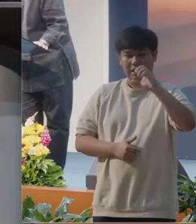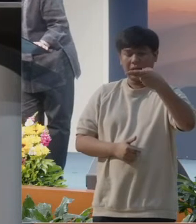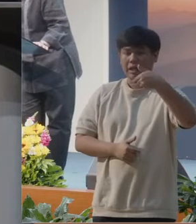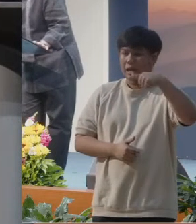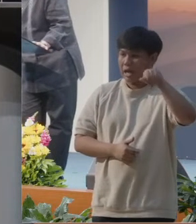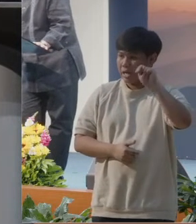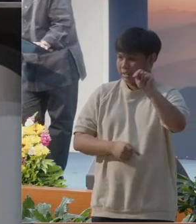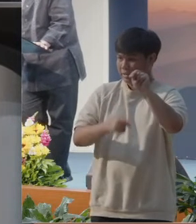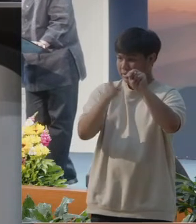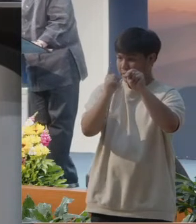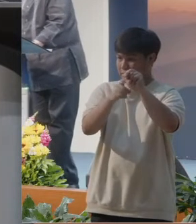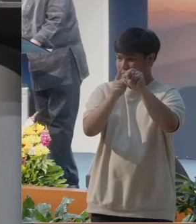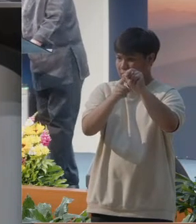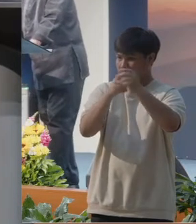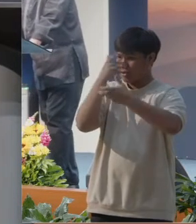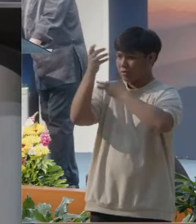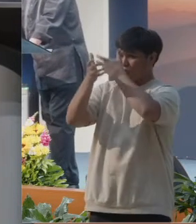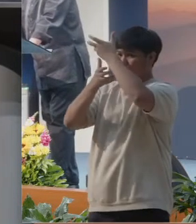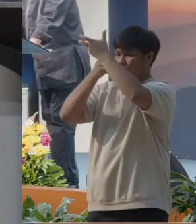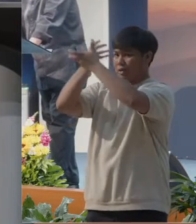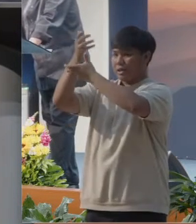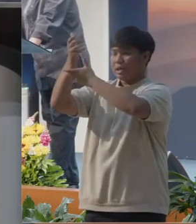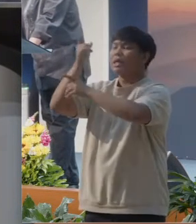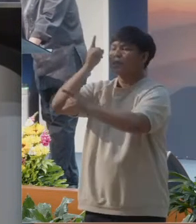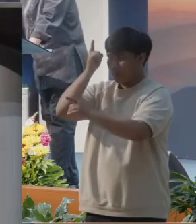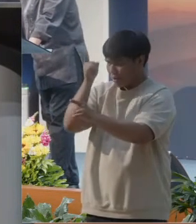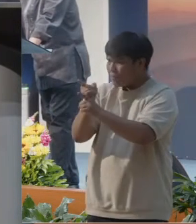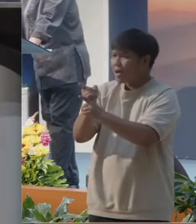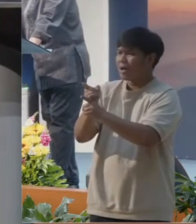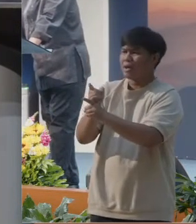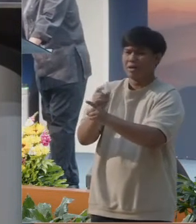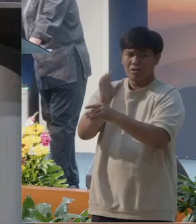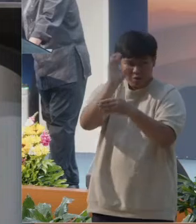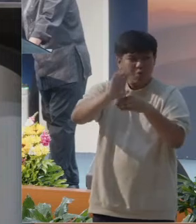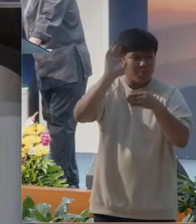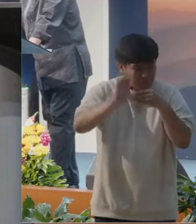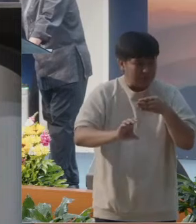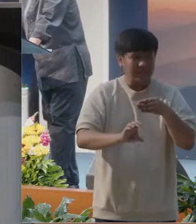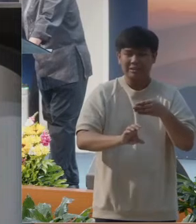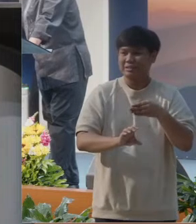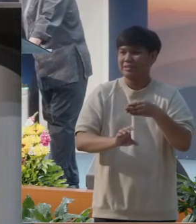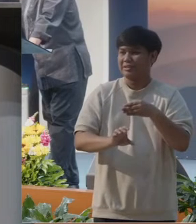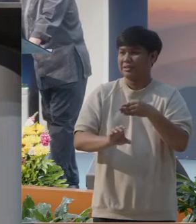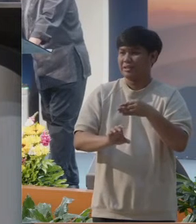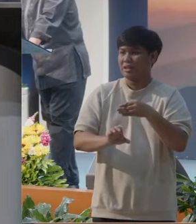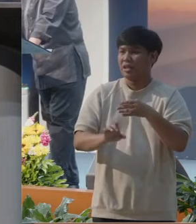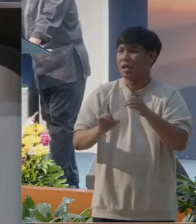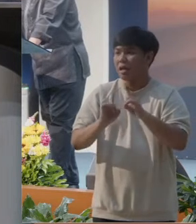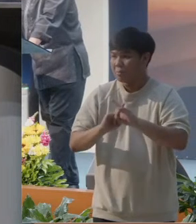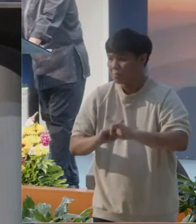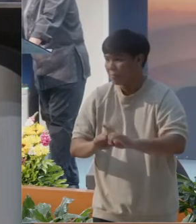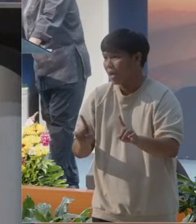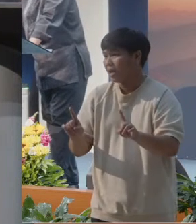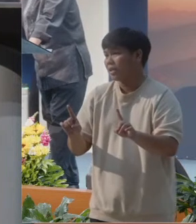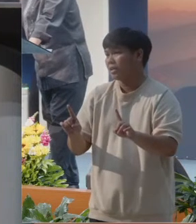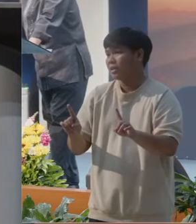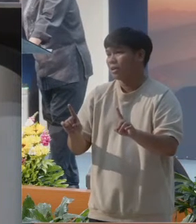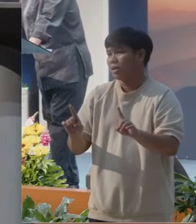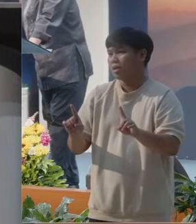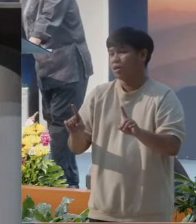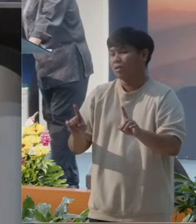ang pag-amin ni Akan ay kumpleto, ganap, ngunit wala ng